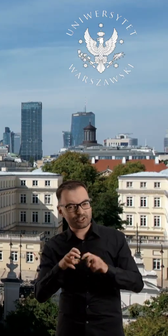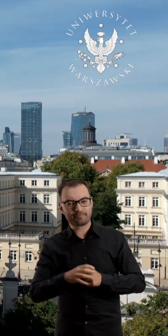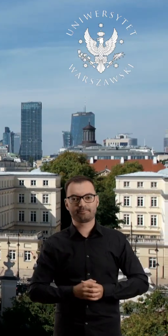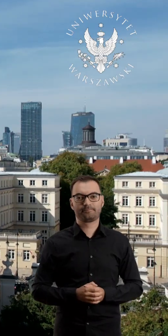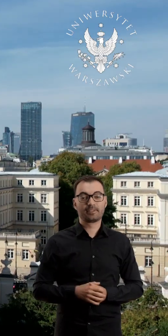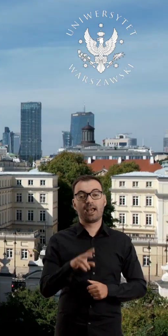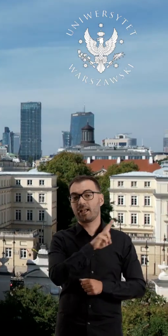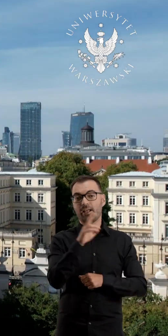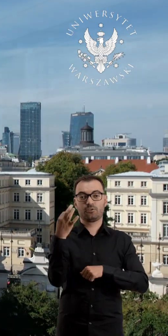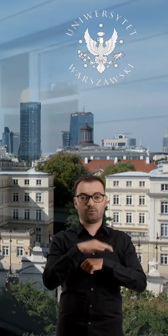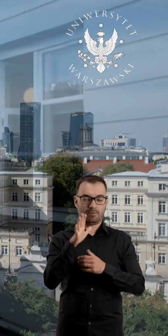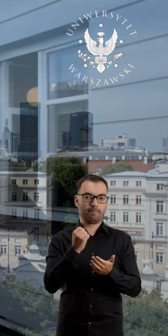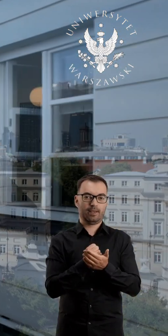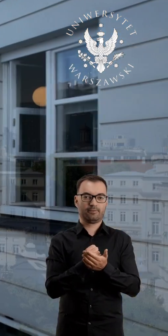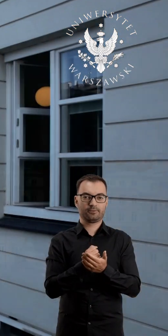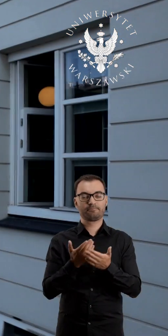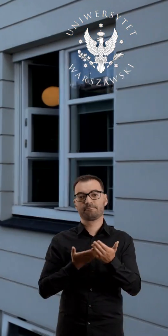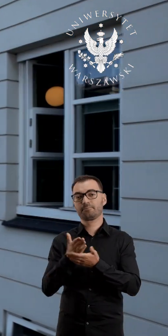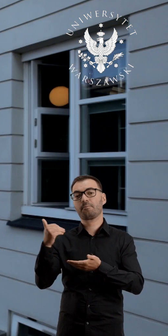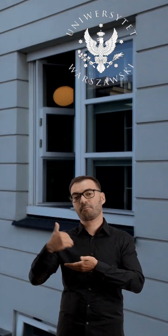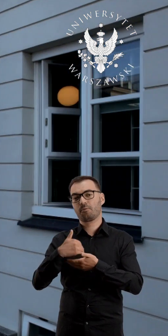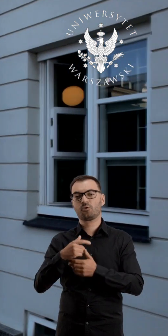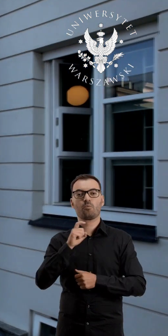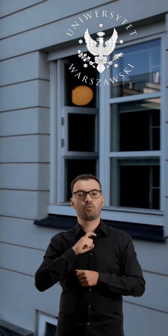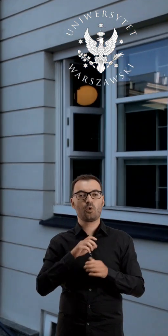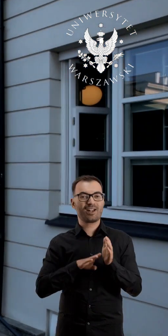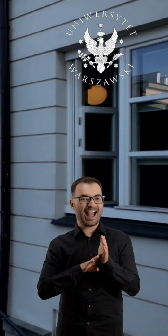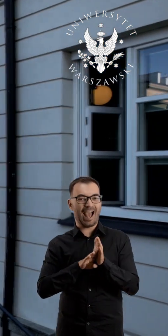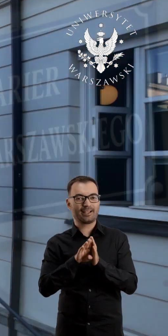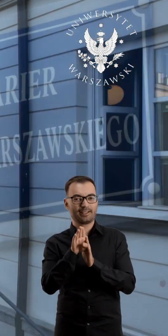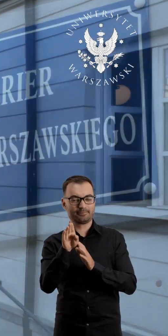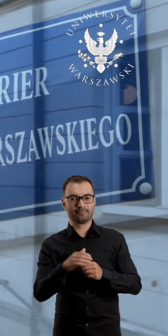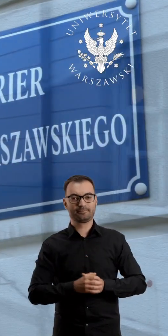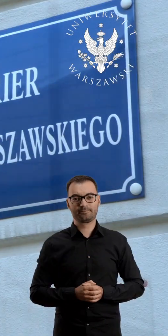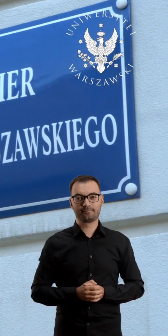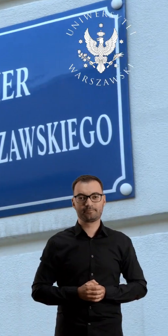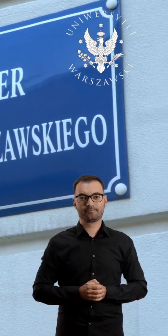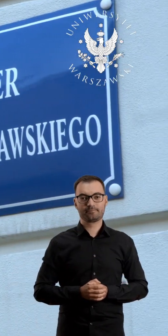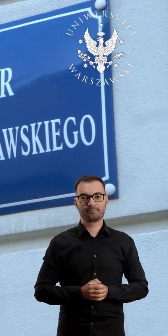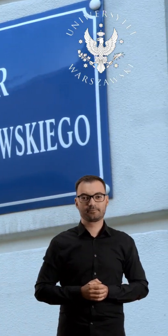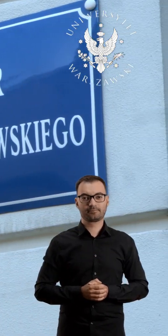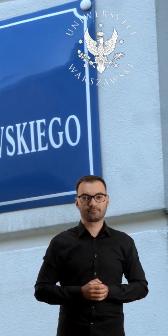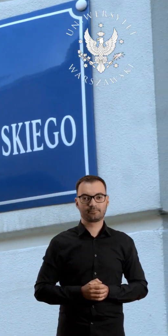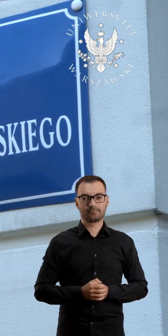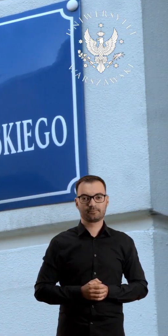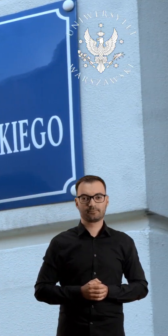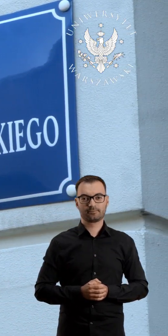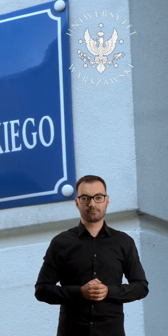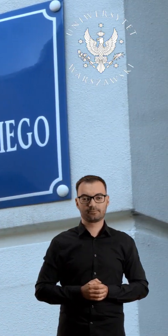student może skorzystać ze wsparcia Biura Karier, którego celem jest pomoc w rozwoju kariery zawodowej.